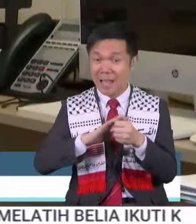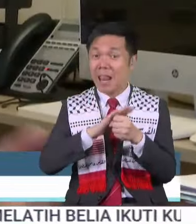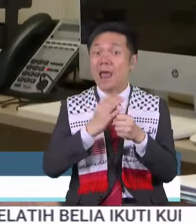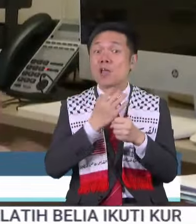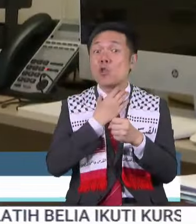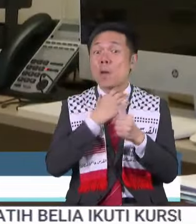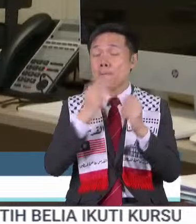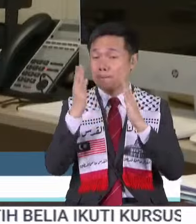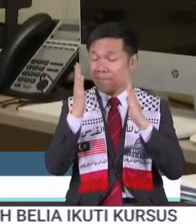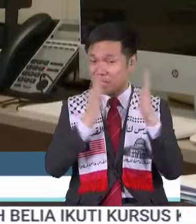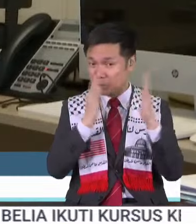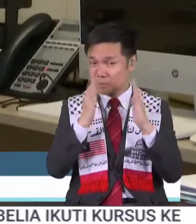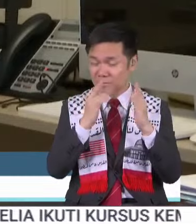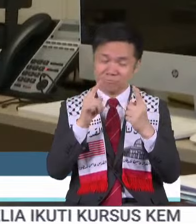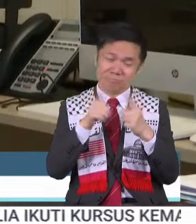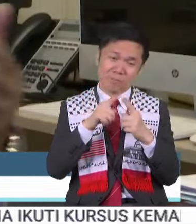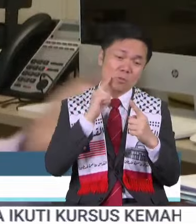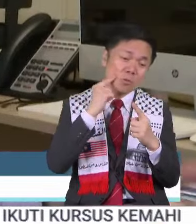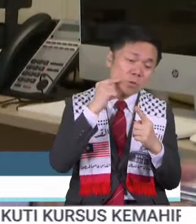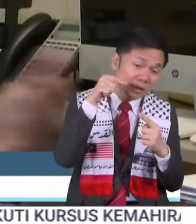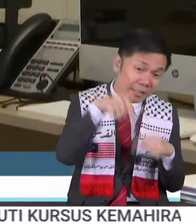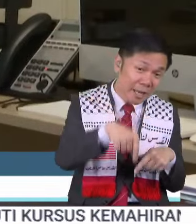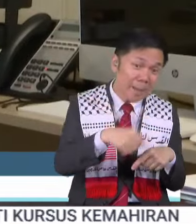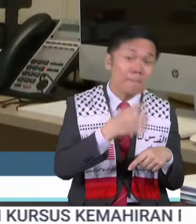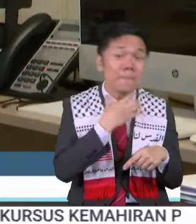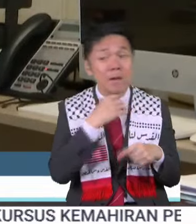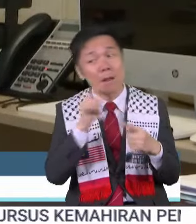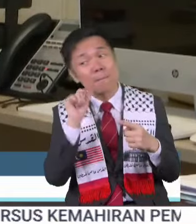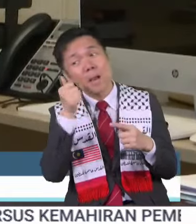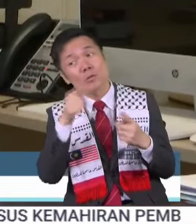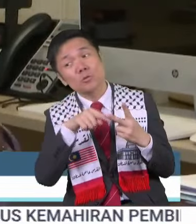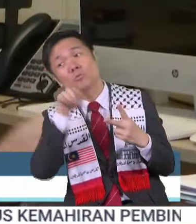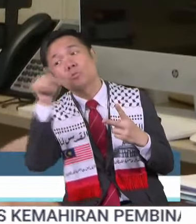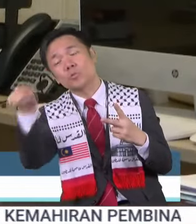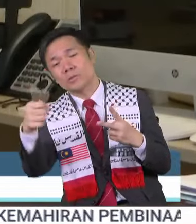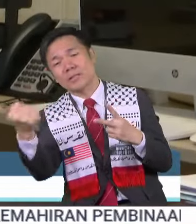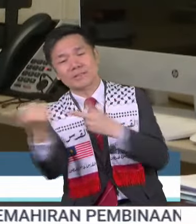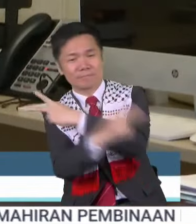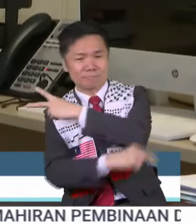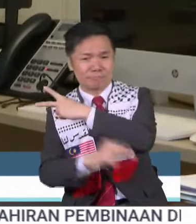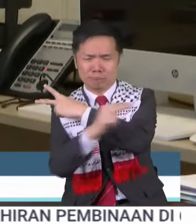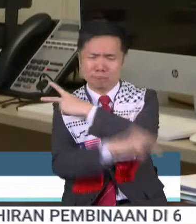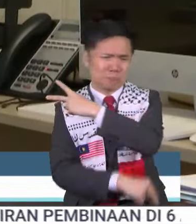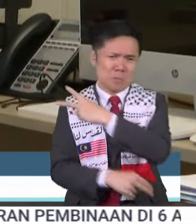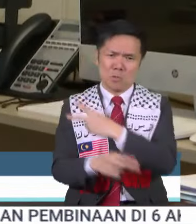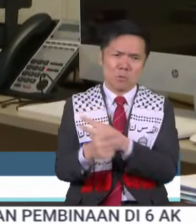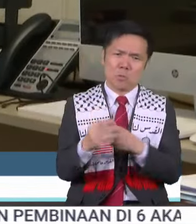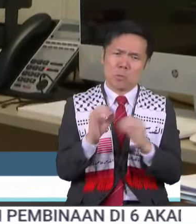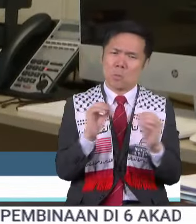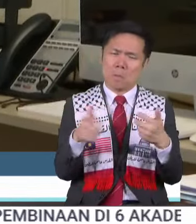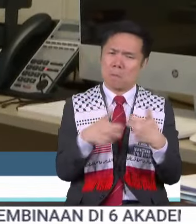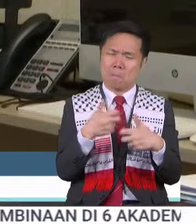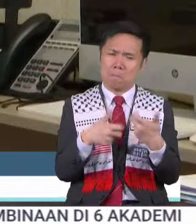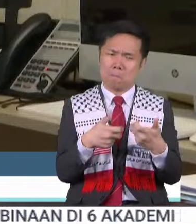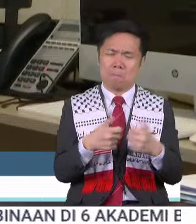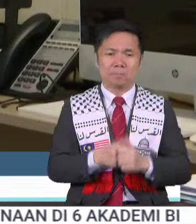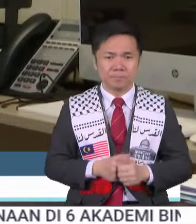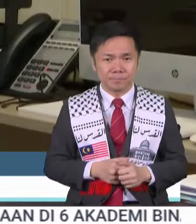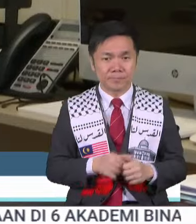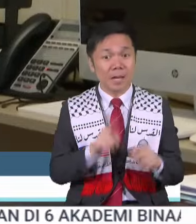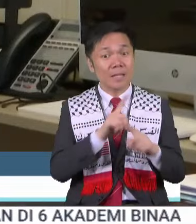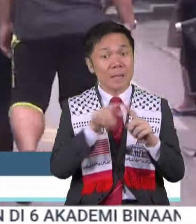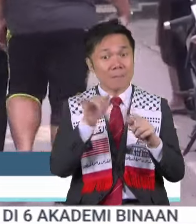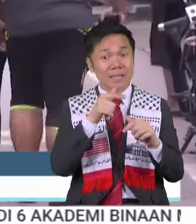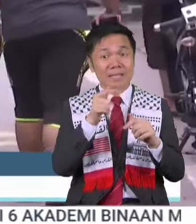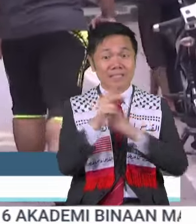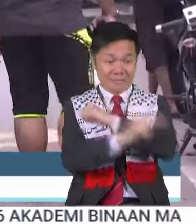mungkin kali in kita ke Perak esok lusa kita boleh ke negeri lain atau sebaliknya jadi itu tidak menjadi halangan tetapi kita perlu